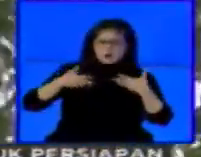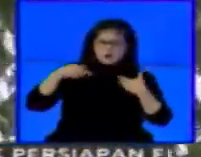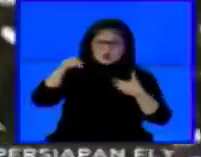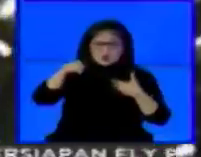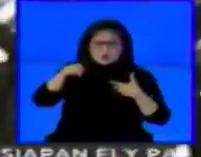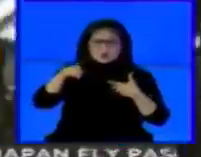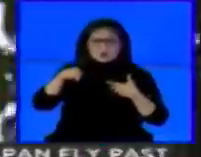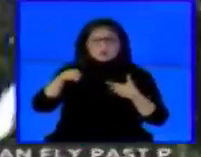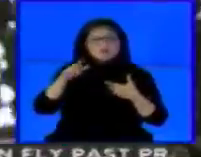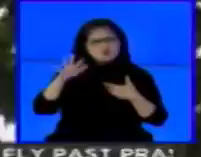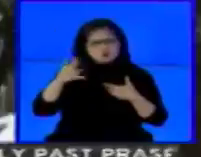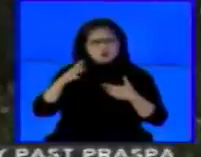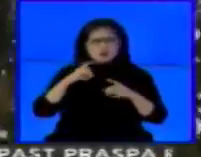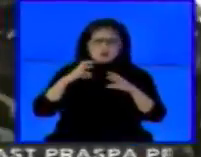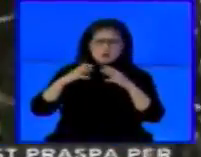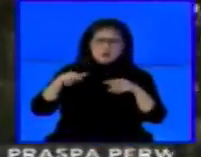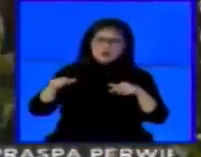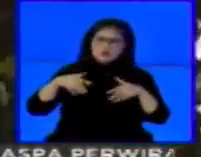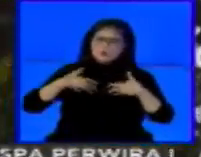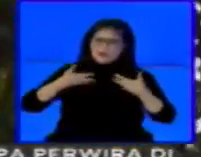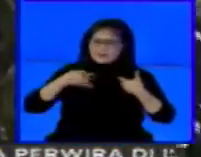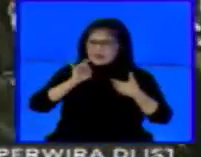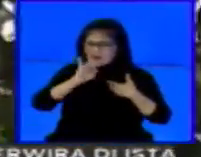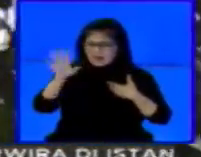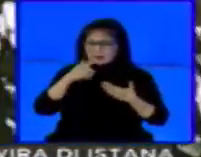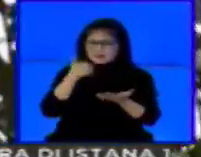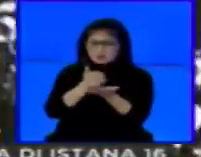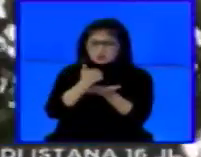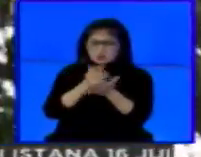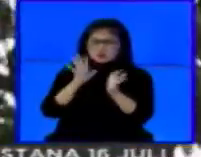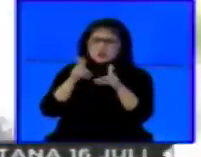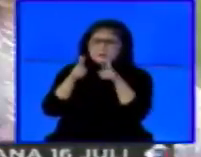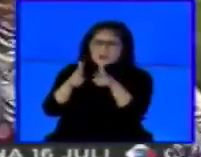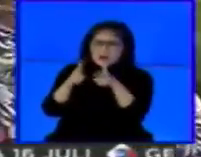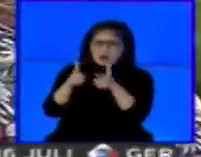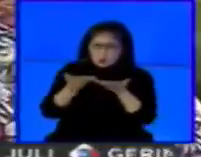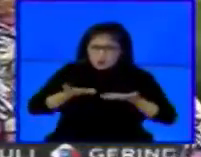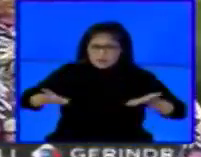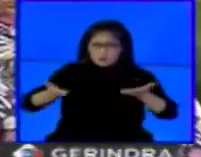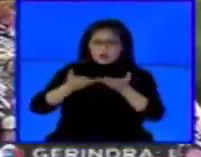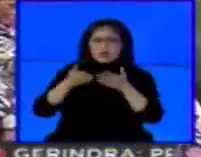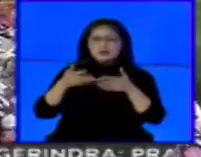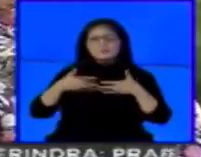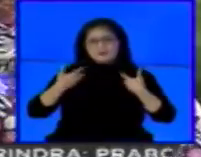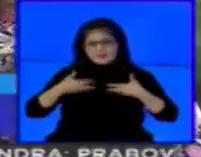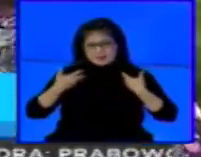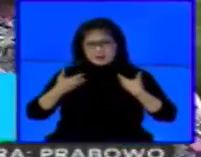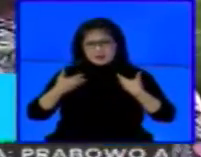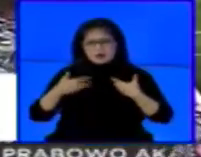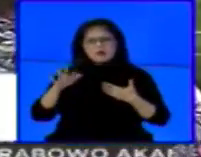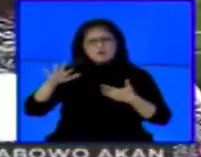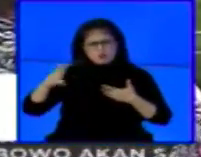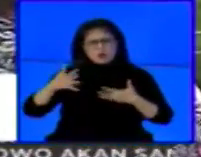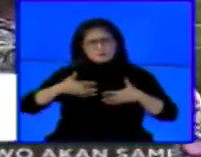lainnya. Secara tak langsung, ini sudah mengganggu keberlangsungan orang utan Tapanuli. Mungkin malah nanti mereka akan pergi